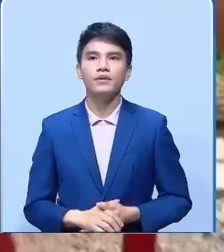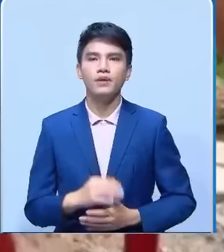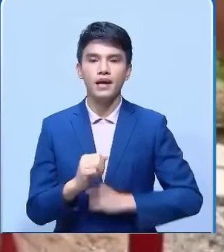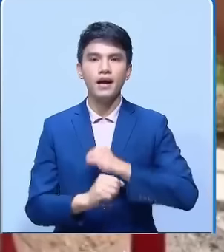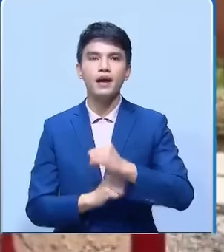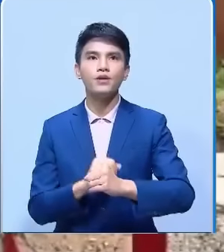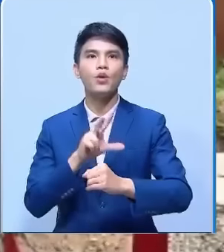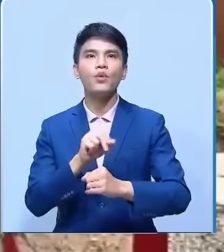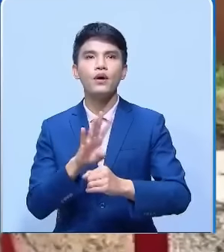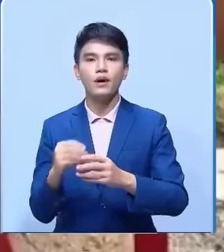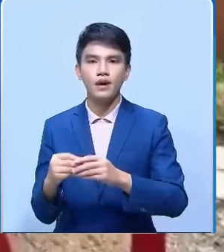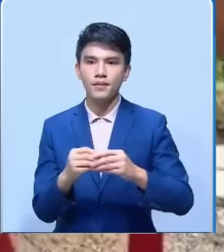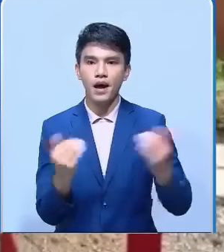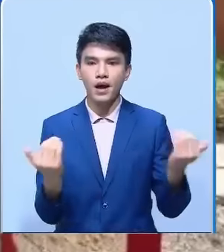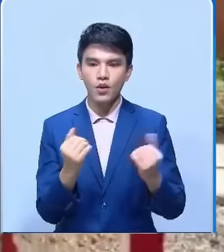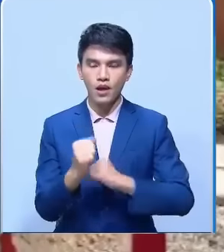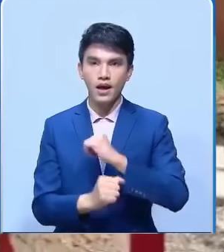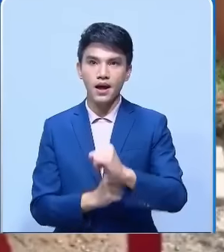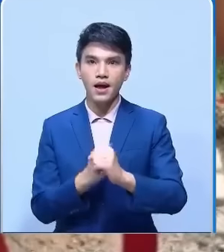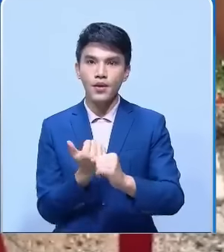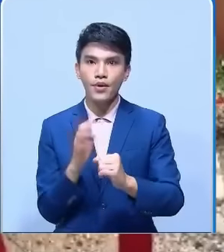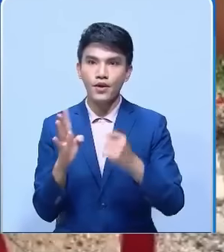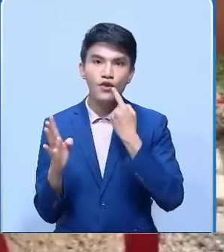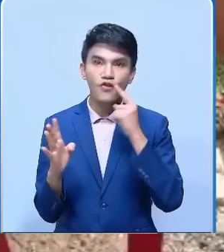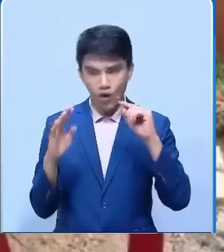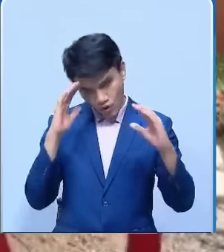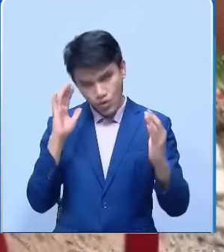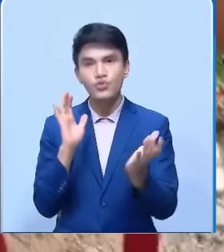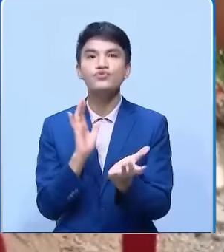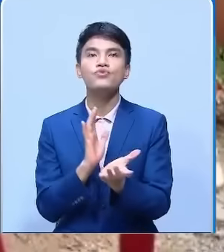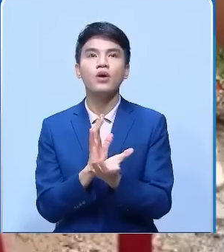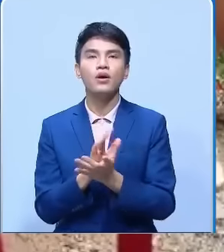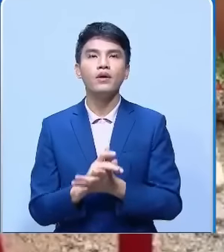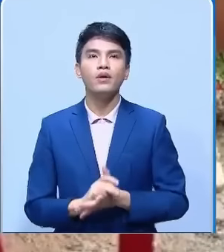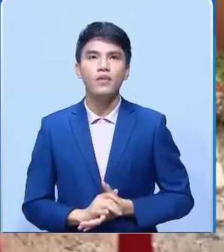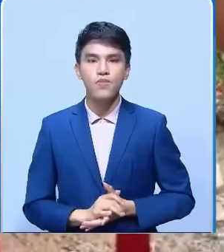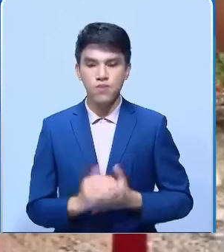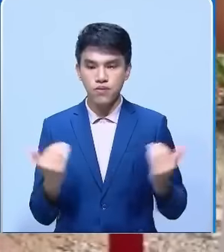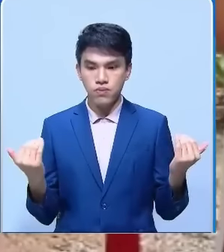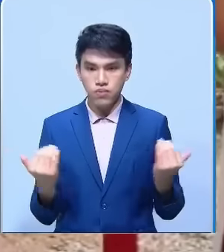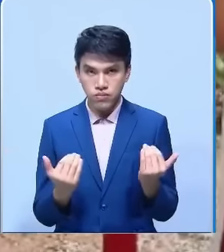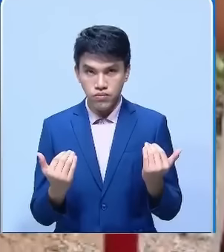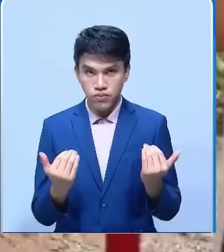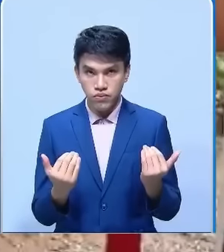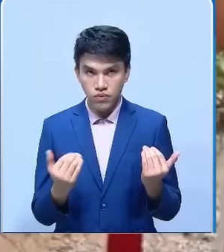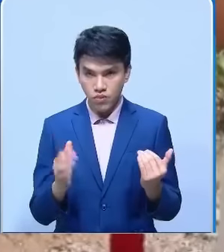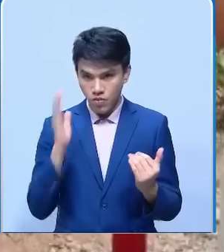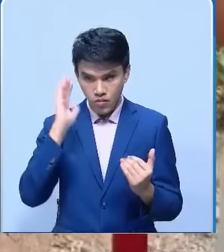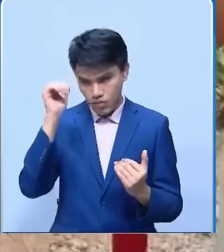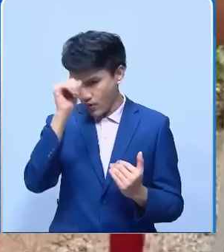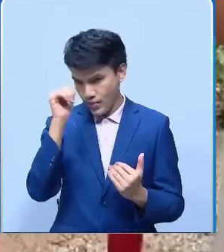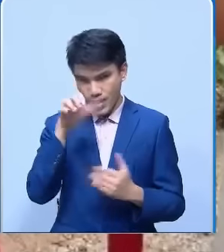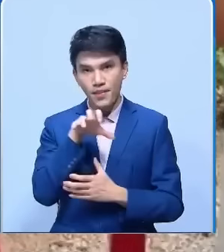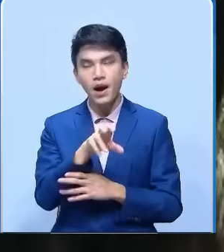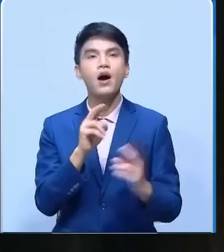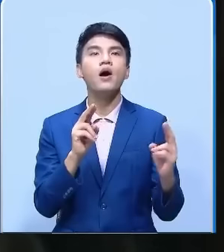วอิ๋วพาลูกสาวอายุ14ปีไปแจ้งความกับตำรวจสภ.หนองปลือครับหลังจากลูกสาวถูกชายชาวอินเดียข่มขืนขณะ